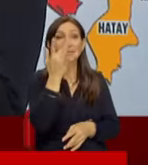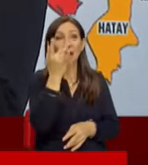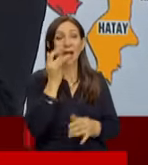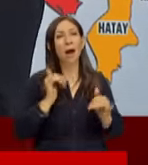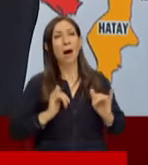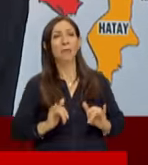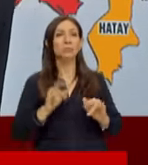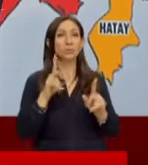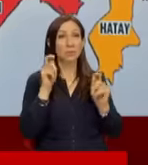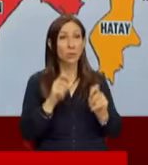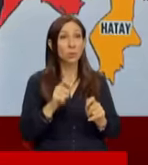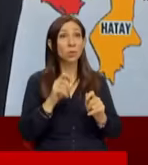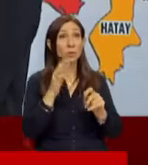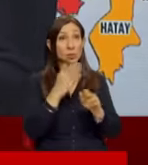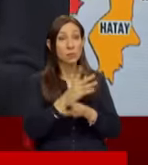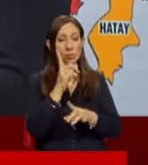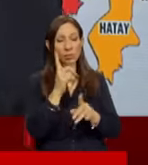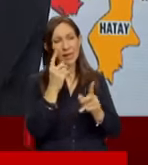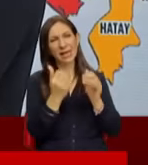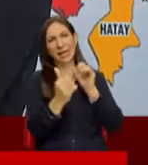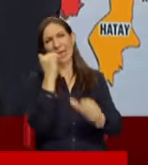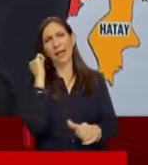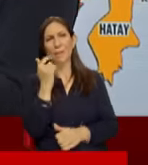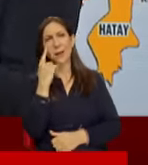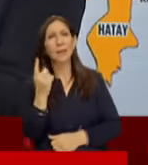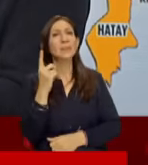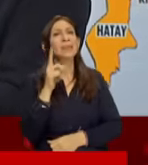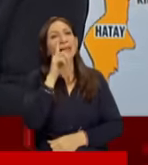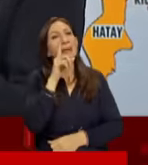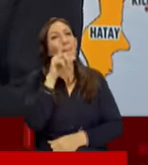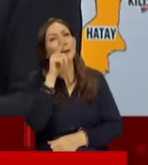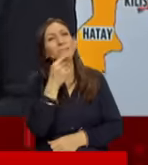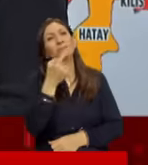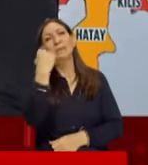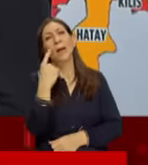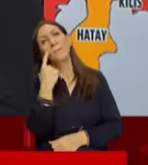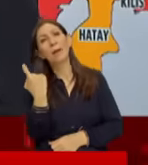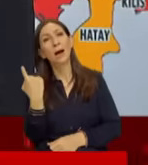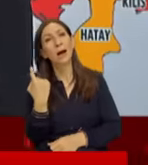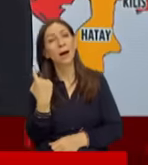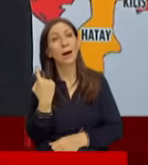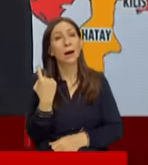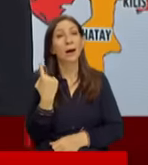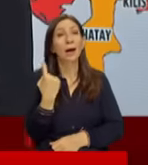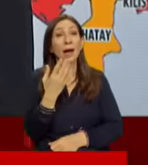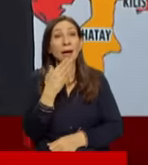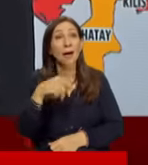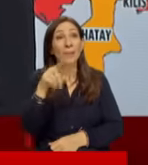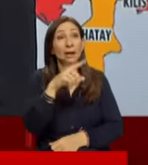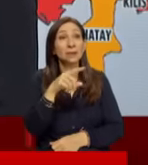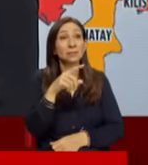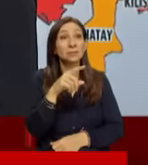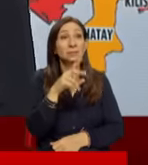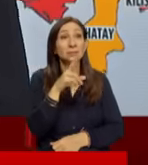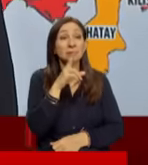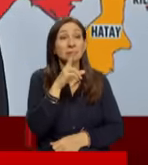refah algısı yaratabiliyor. Gerçekten şöyle bir flashback yapalım. Şöyle bir Nisan'a Mart'a gidelim. Bir sene geriye gidelim. Ya emekliye son mu? 200